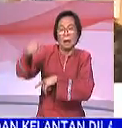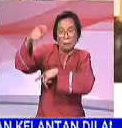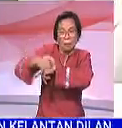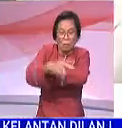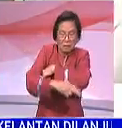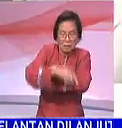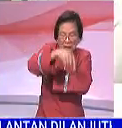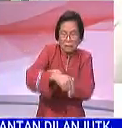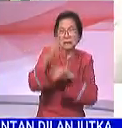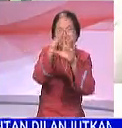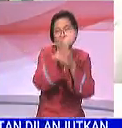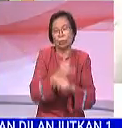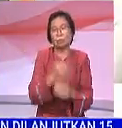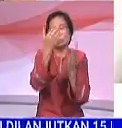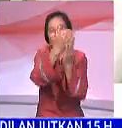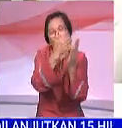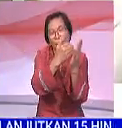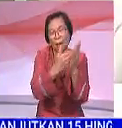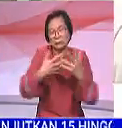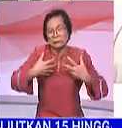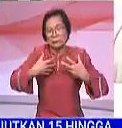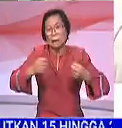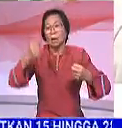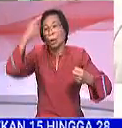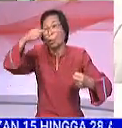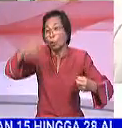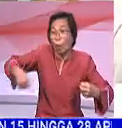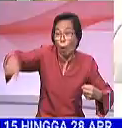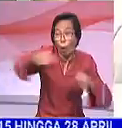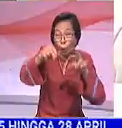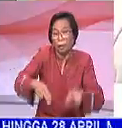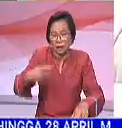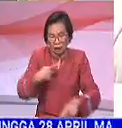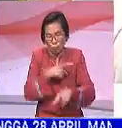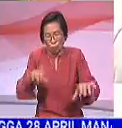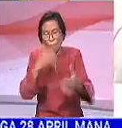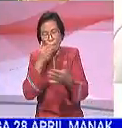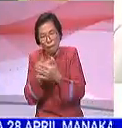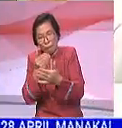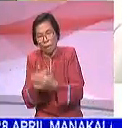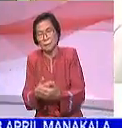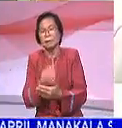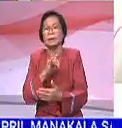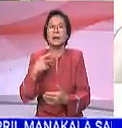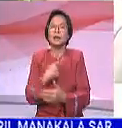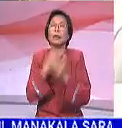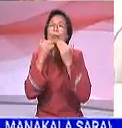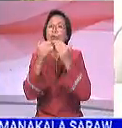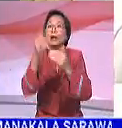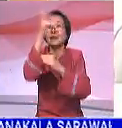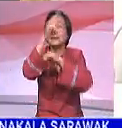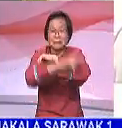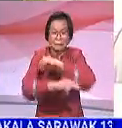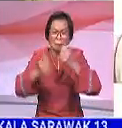negeri ini langkah-langkah ha kesehatan awam kerap alasan naikkan dengan baik dan noda Terima kasih karena kerajaan